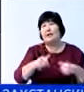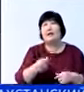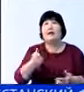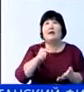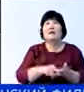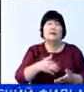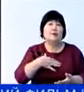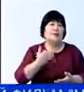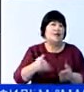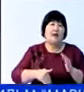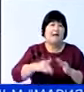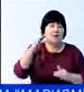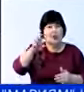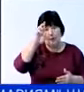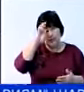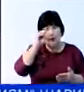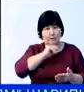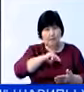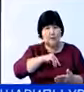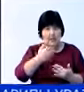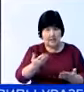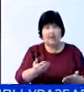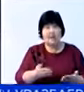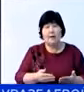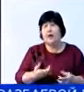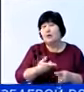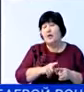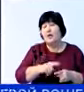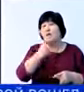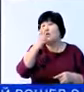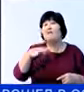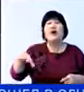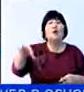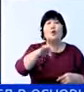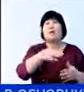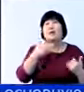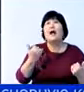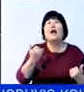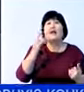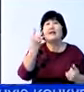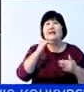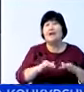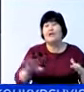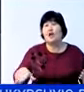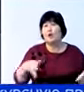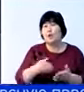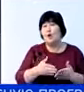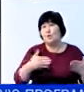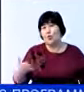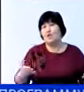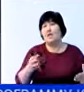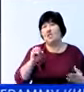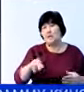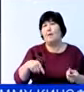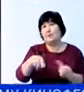самый высокий для бюджета. Такого ни в одной области нету. Когда детский сад платит больше предпринимателей